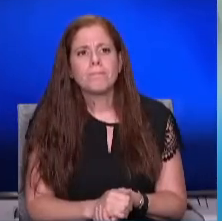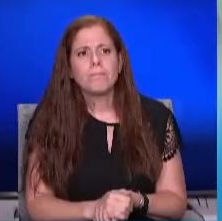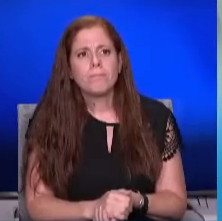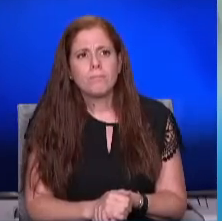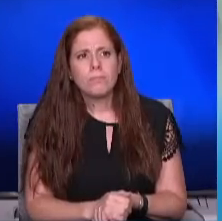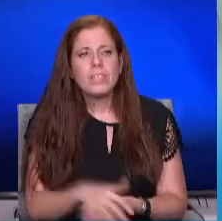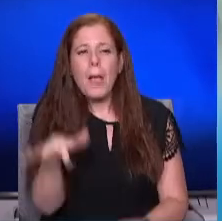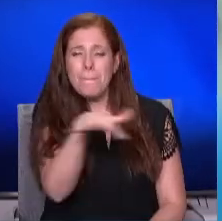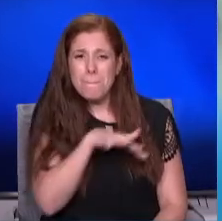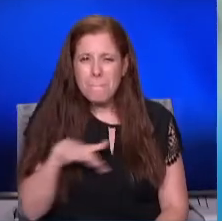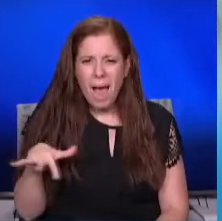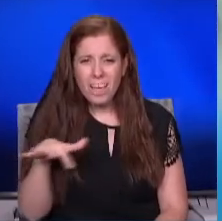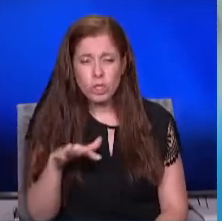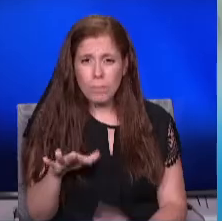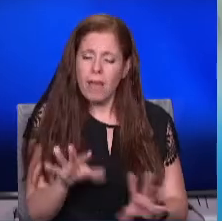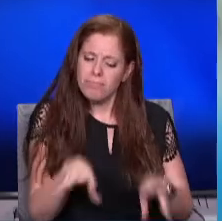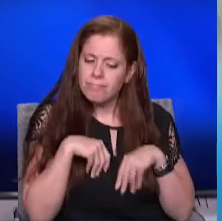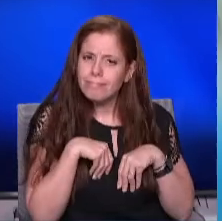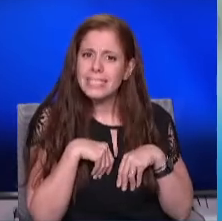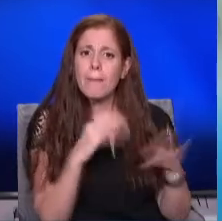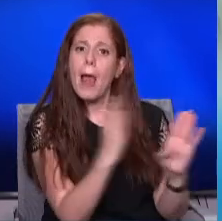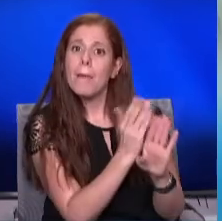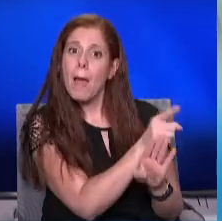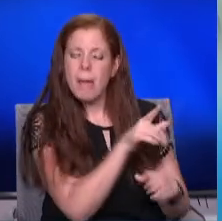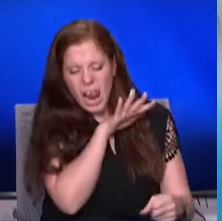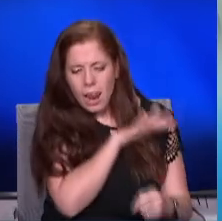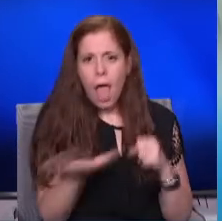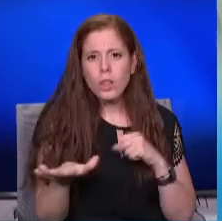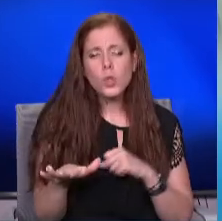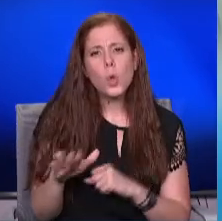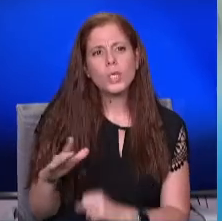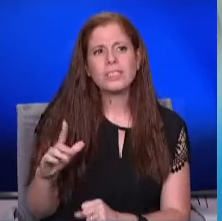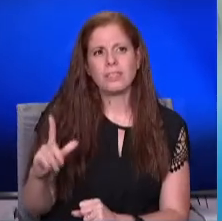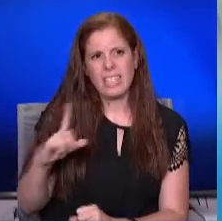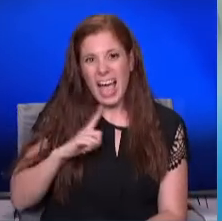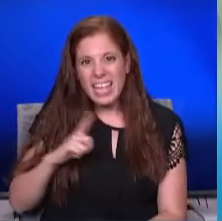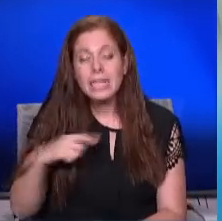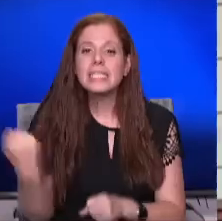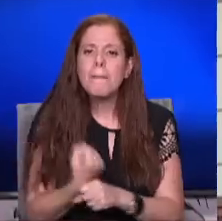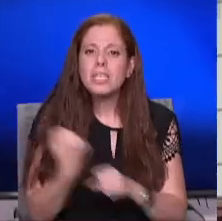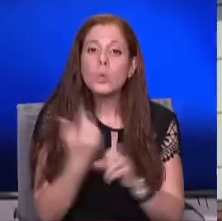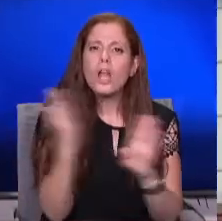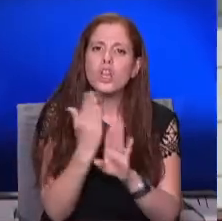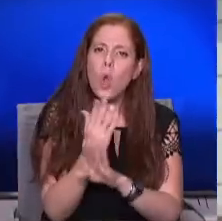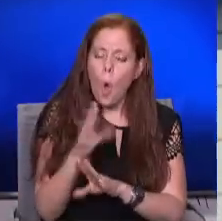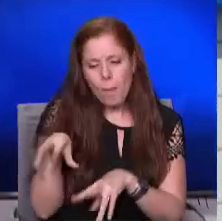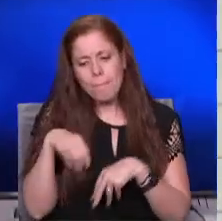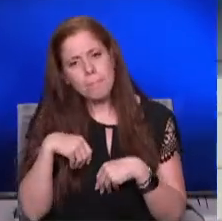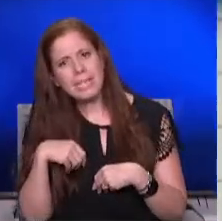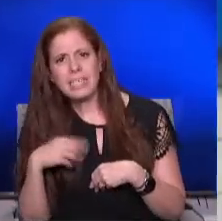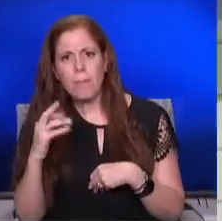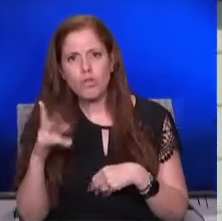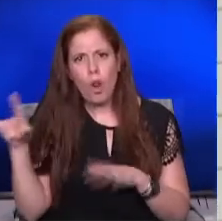שלמה נותנת למחבל לאנוס חיילת ביודעין, זה ביצוע טרור בחסות החוק. בזמן שבמשטרה